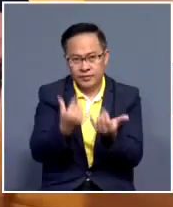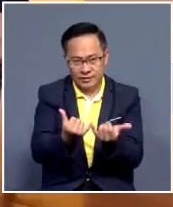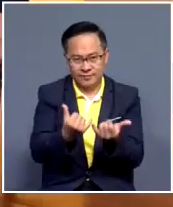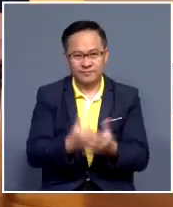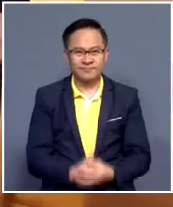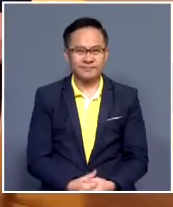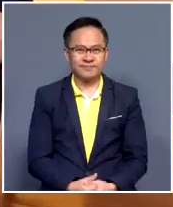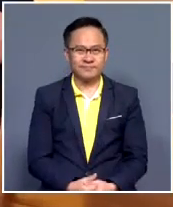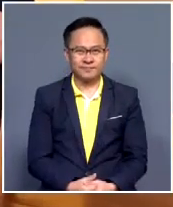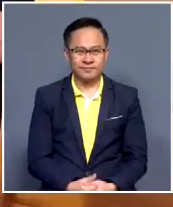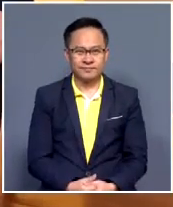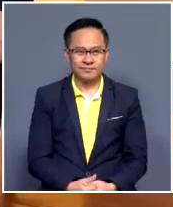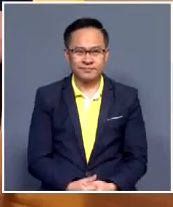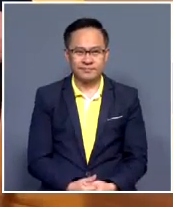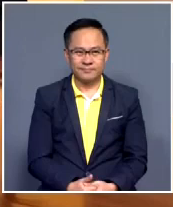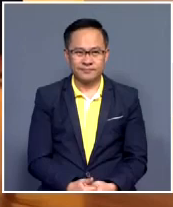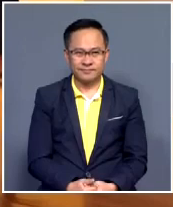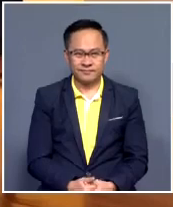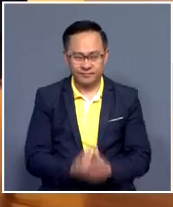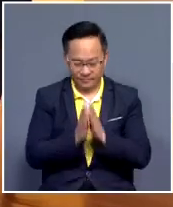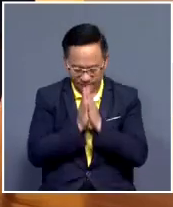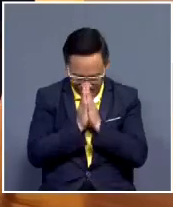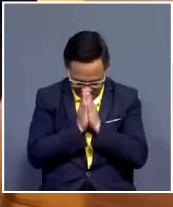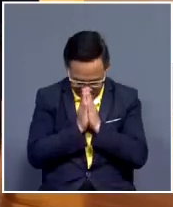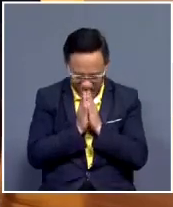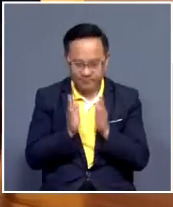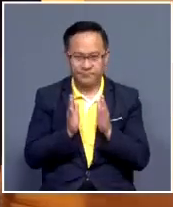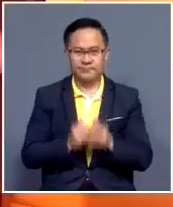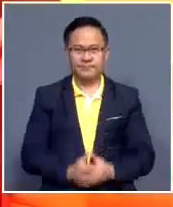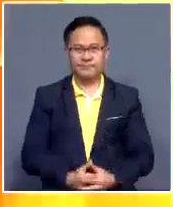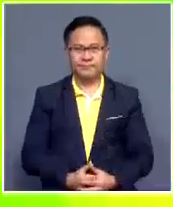ที่มาร่วมคุยกับเราในวันนี้ค่ะขอบพระคุณค่ะ ครับสวัสดีครับ